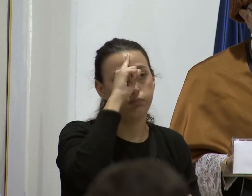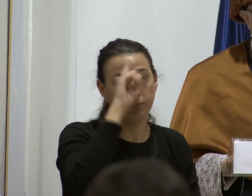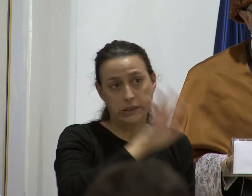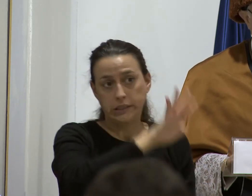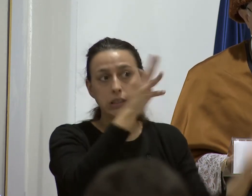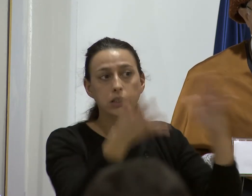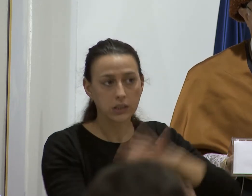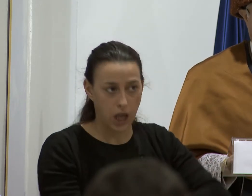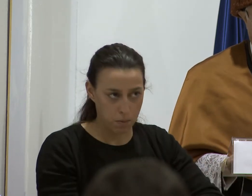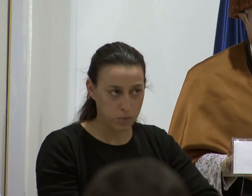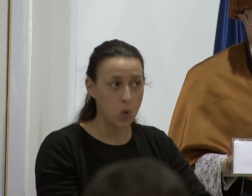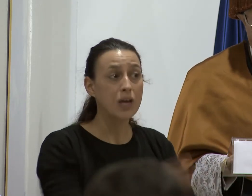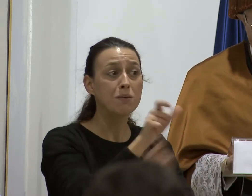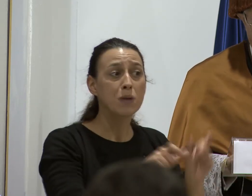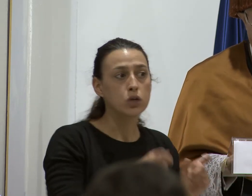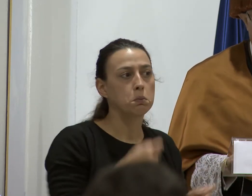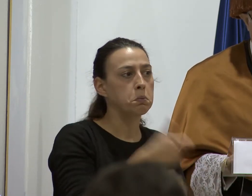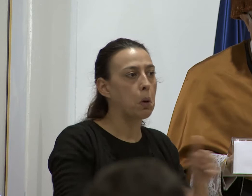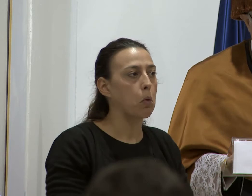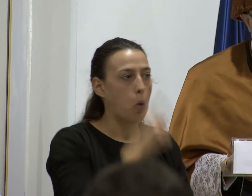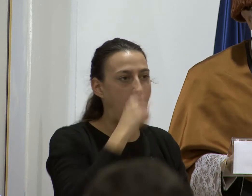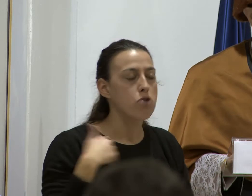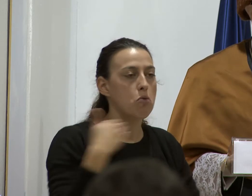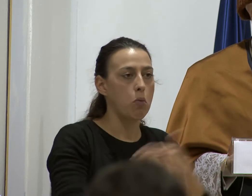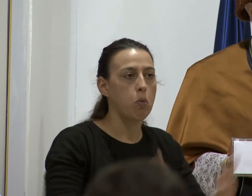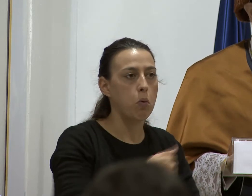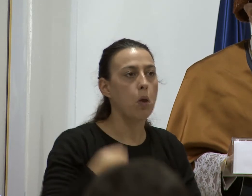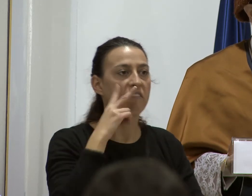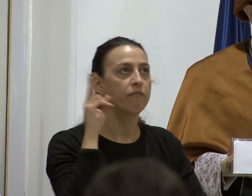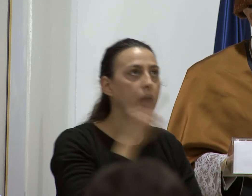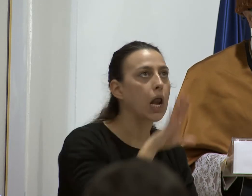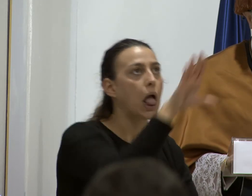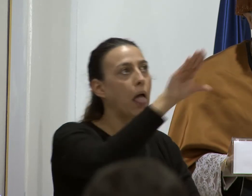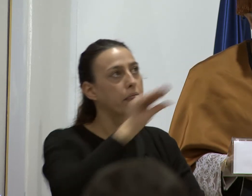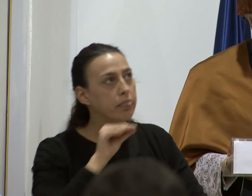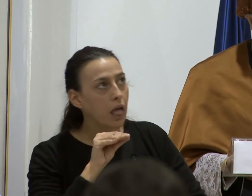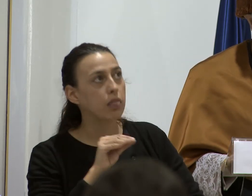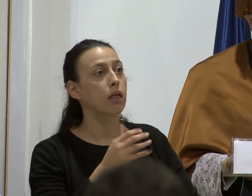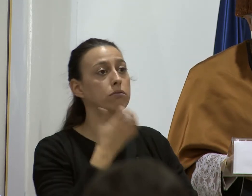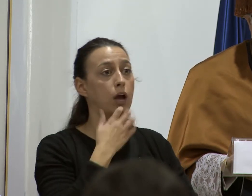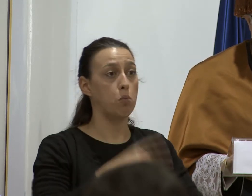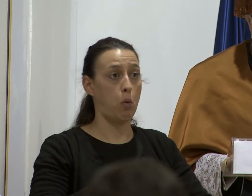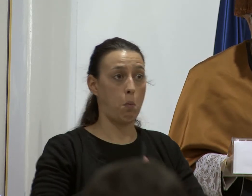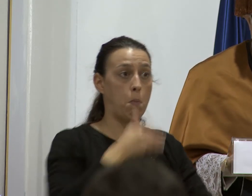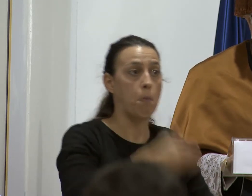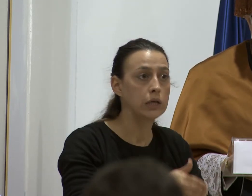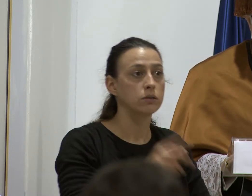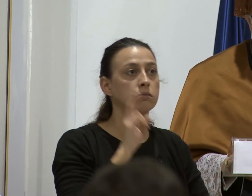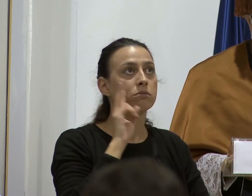anat entenent-les, apreciant-les i estimant-les al llarg dels anys i dels